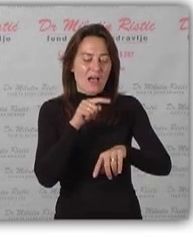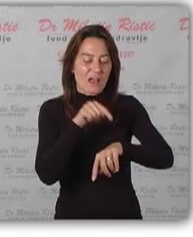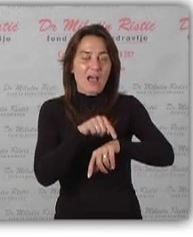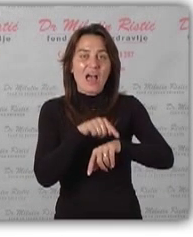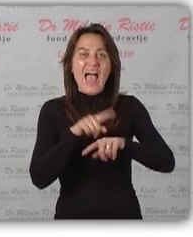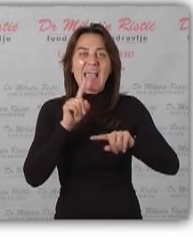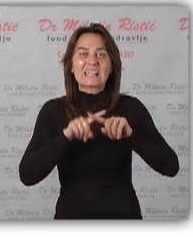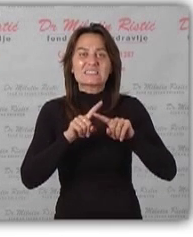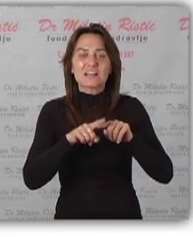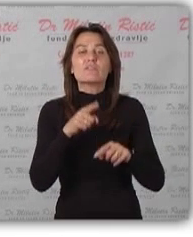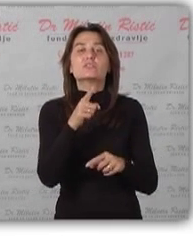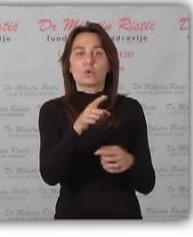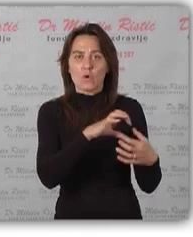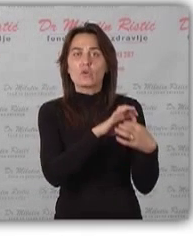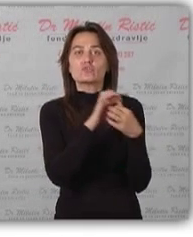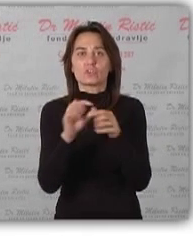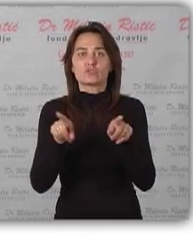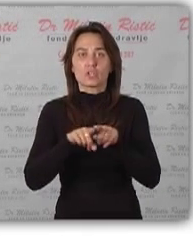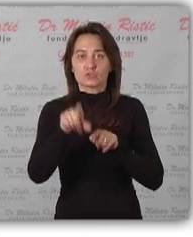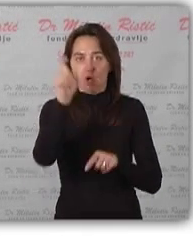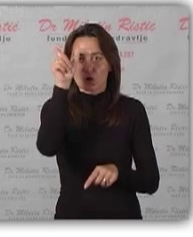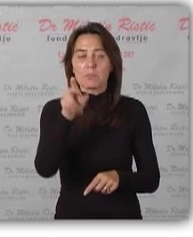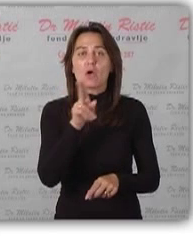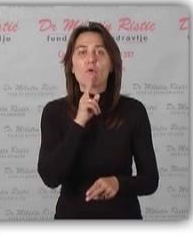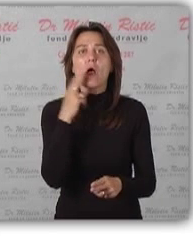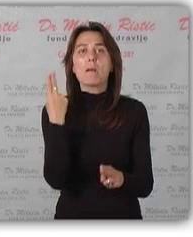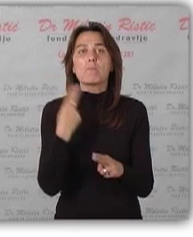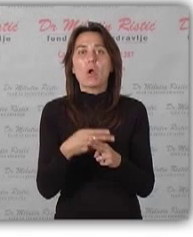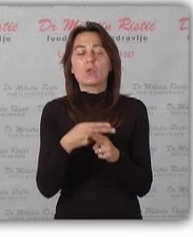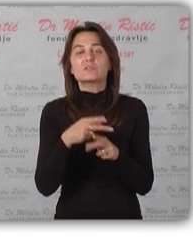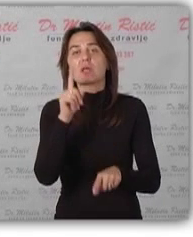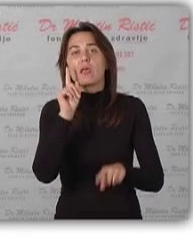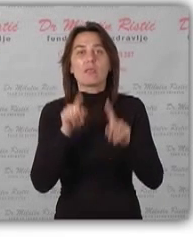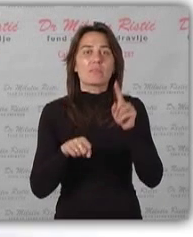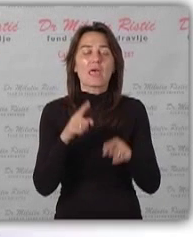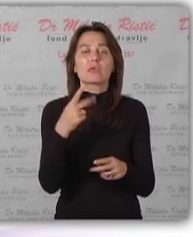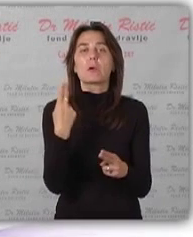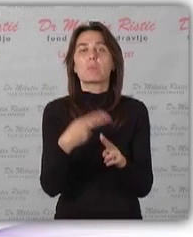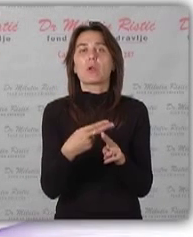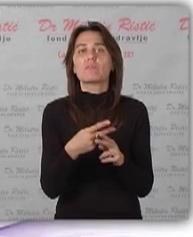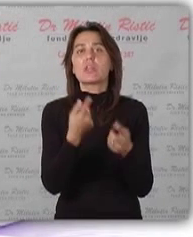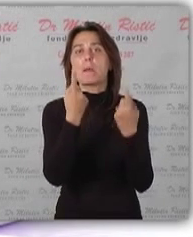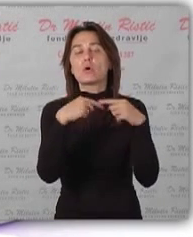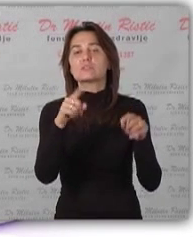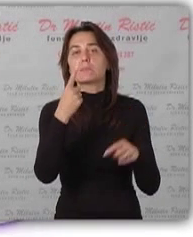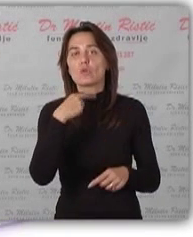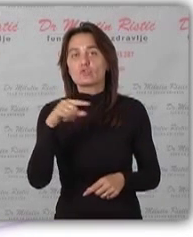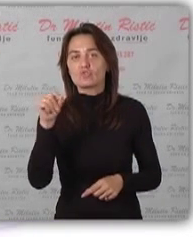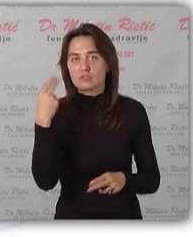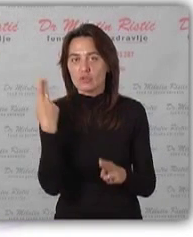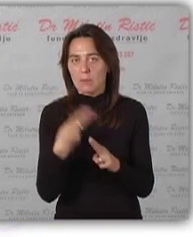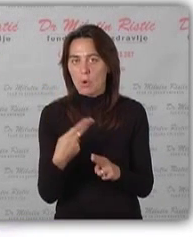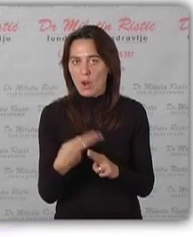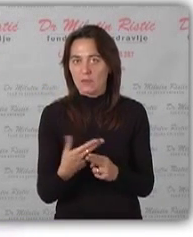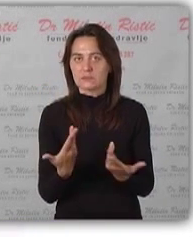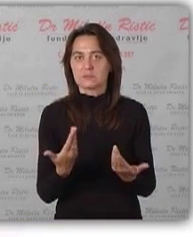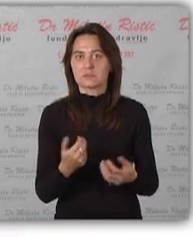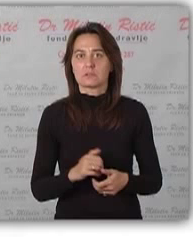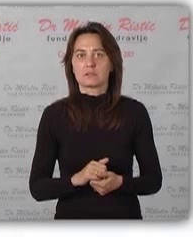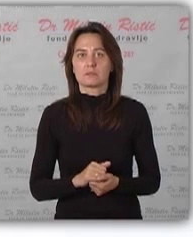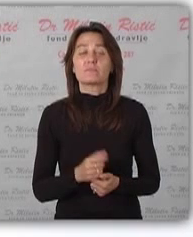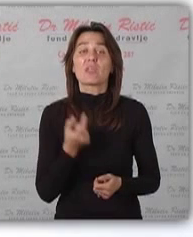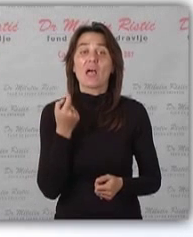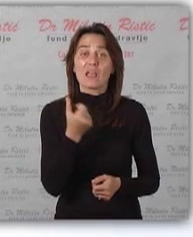hrskavicu. Artroze su takođe češće kod osoba koje boluju od nekih metaboličkih oboljenja, posebno šećerne